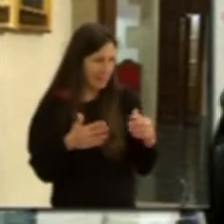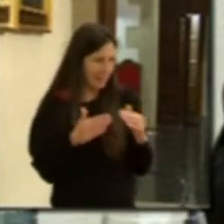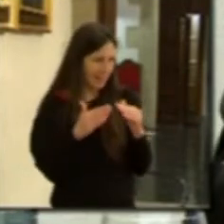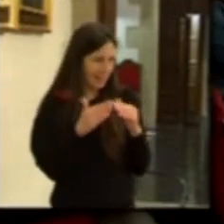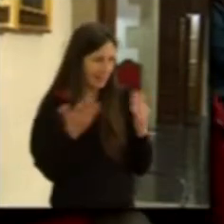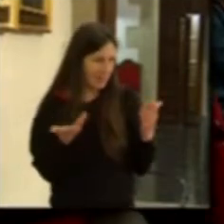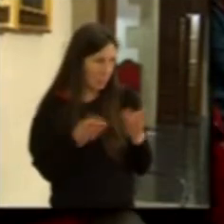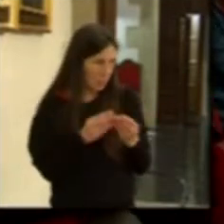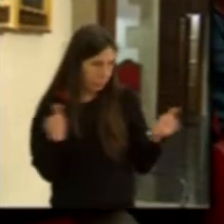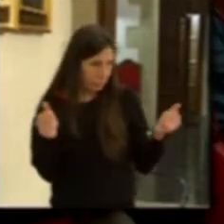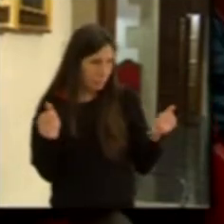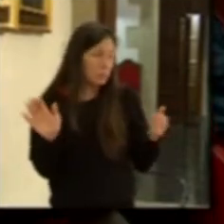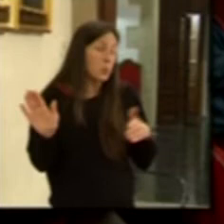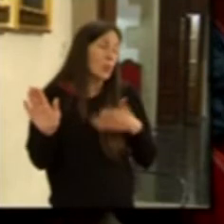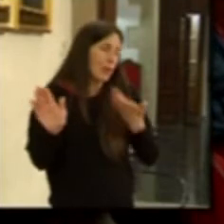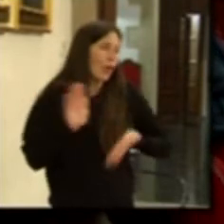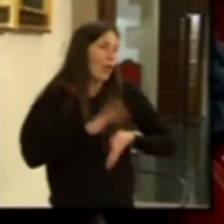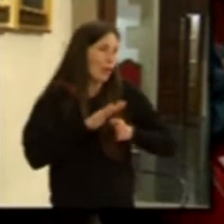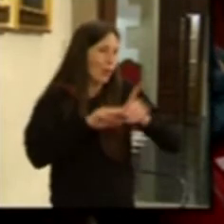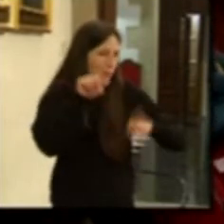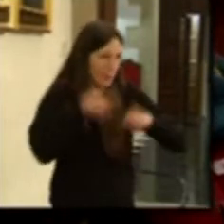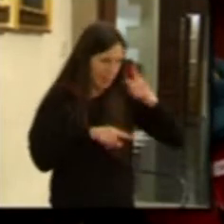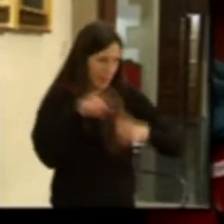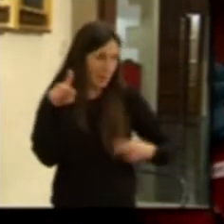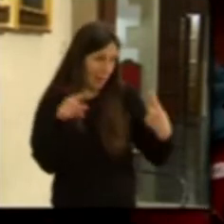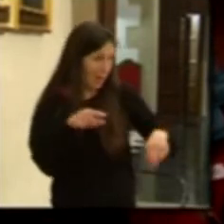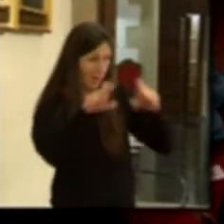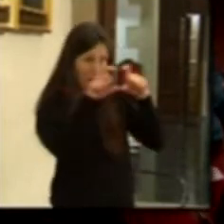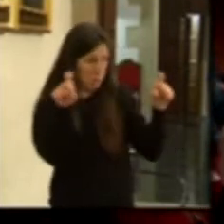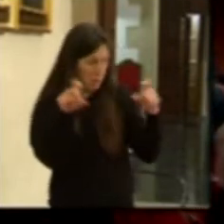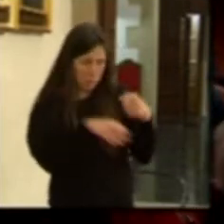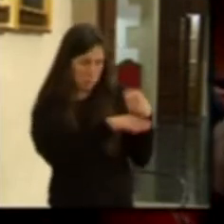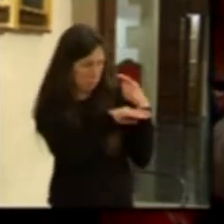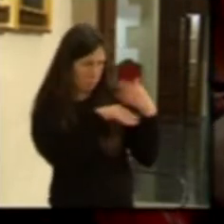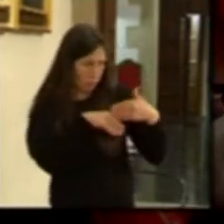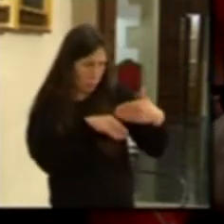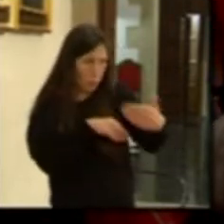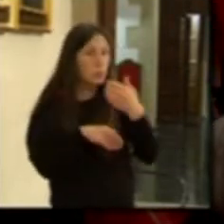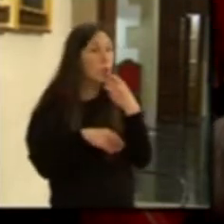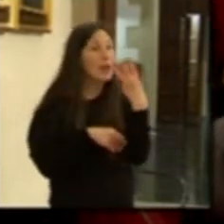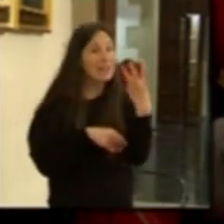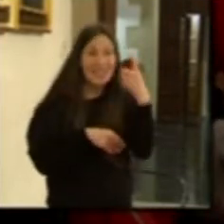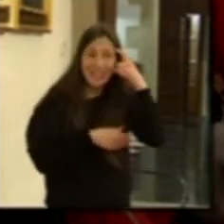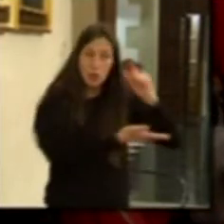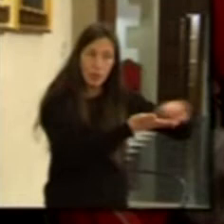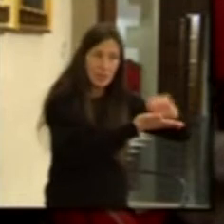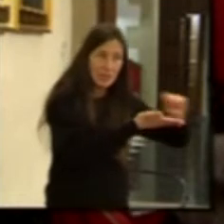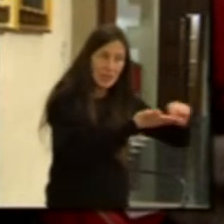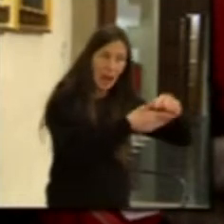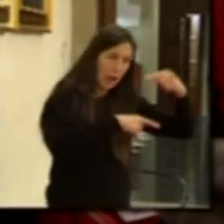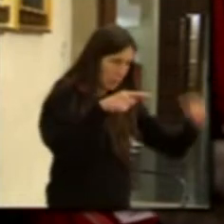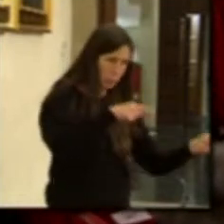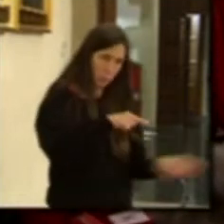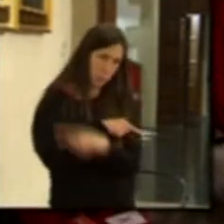no s'acabarà? Pot ser que no. Ja hi ha grans empreses que diuen, no, no, ara a partir d'ara 3 dies a l'oficina i prou. Ara a partir